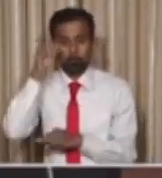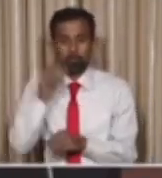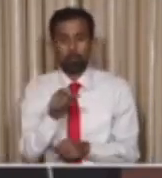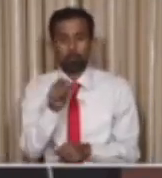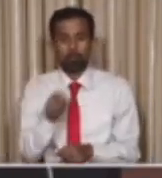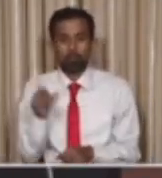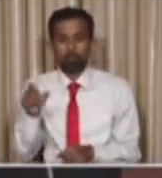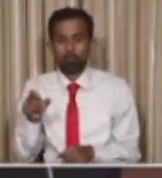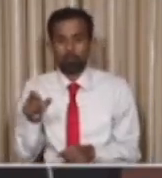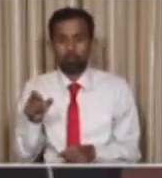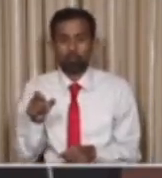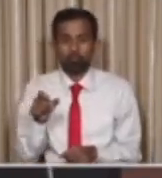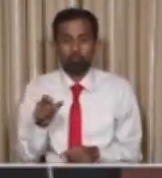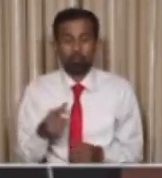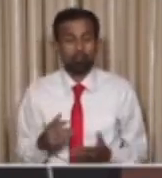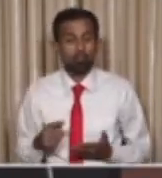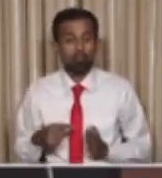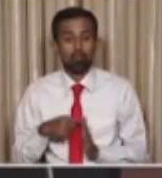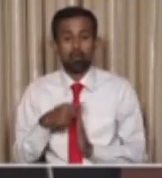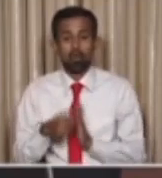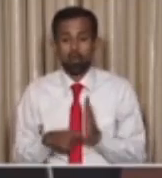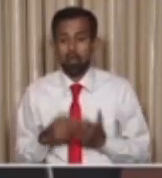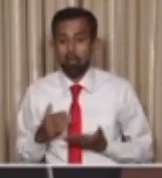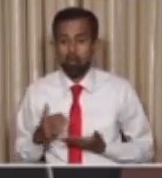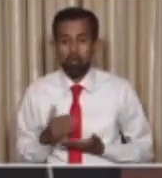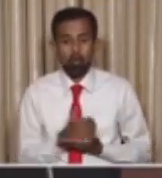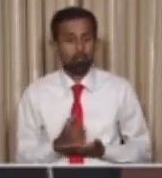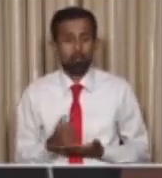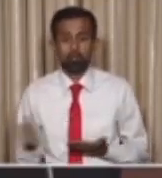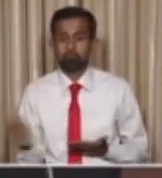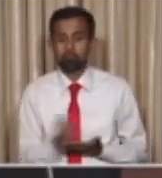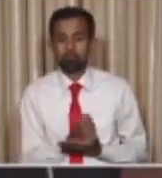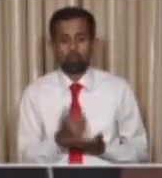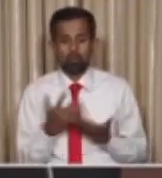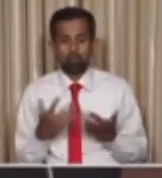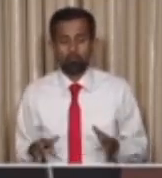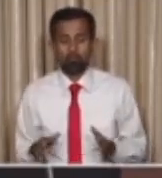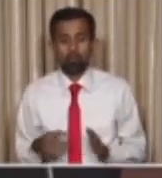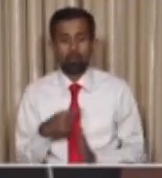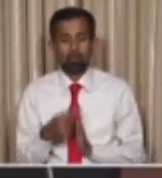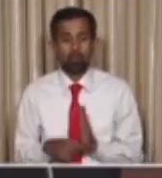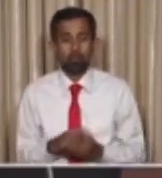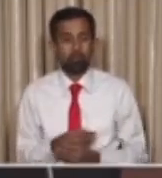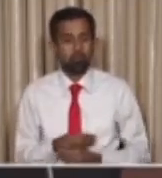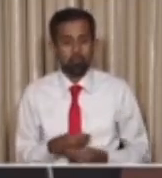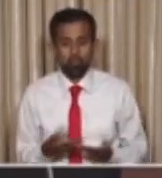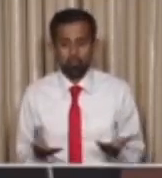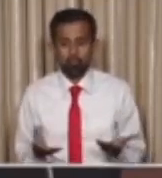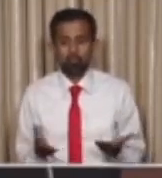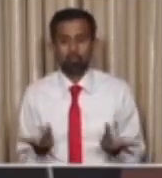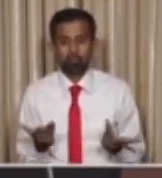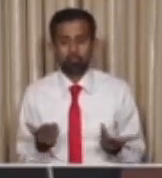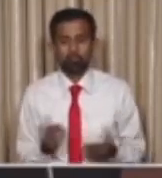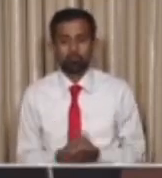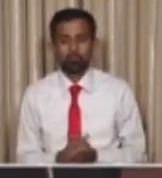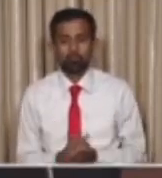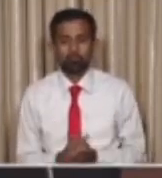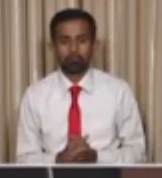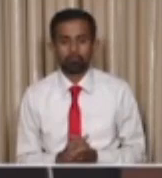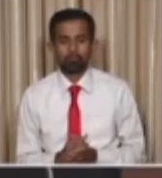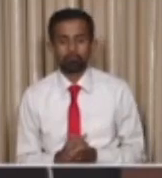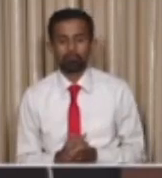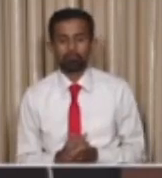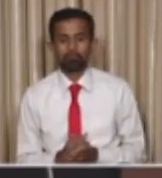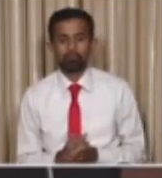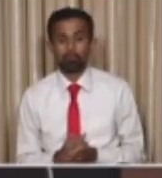කතිකාචාර්ය වරුත් දෙවේ මුළු රටම අද විනාශ වෙලා තියෙන්නේ රට බං කළොත් කරමු නිසා. දැන් බලන්න